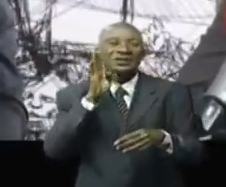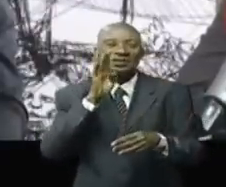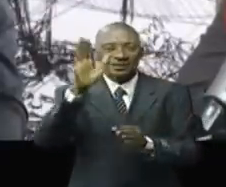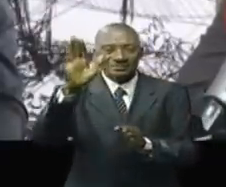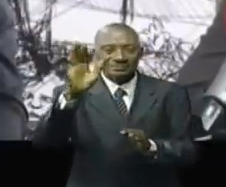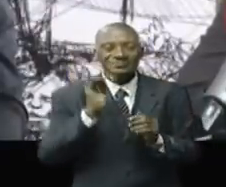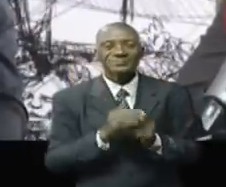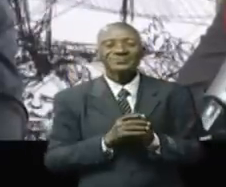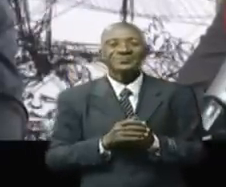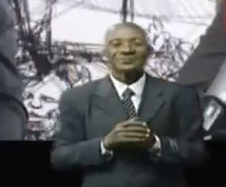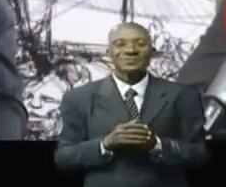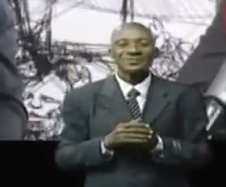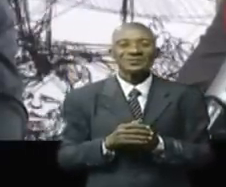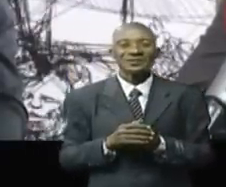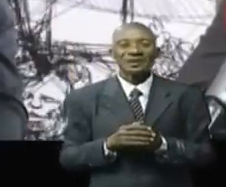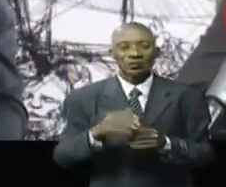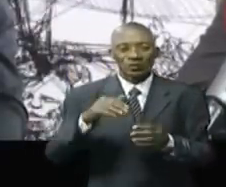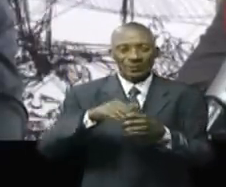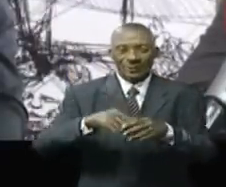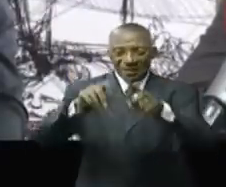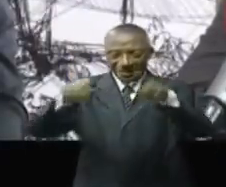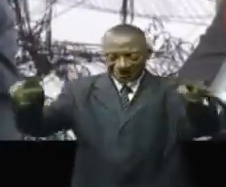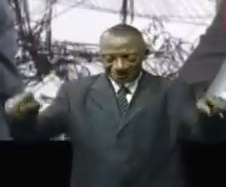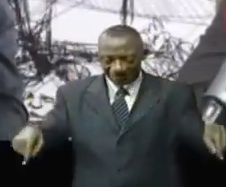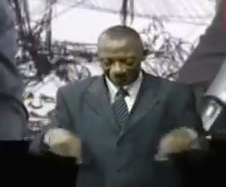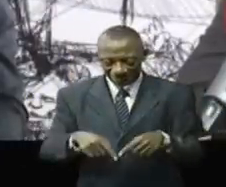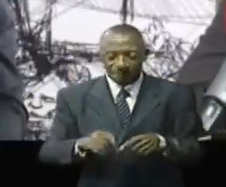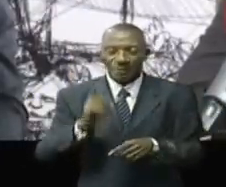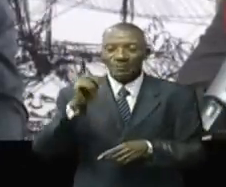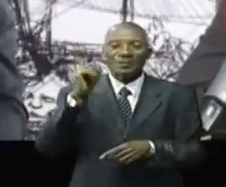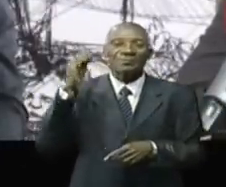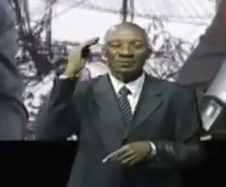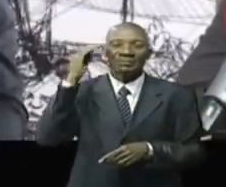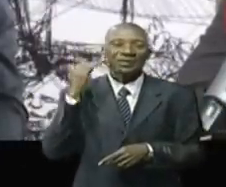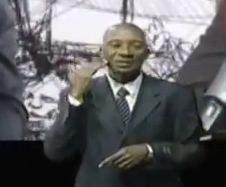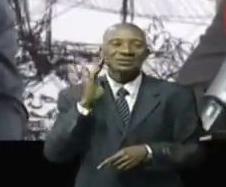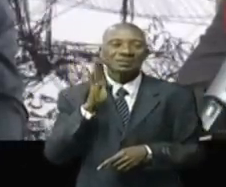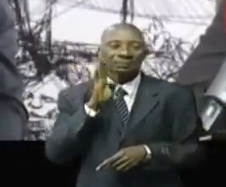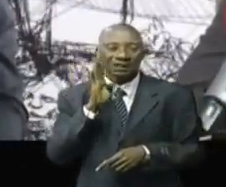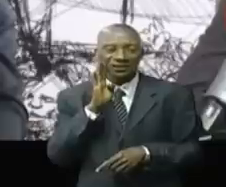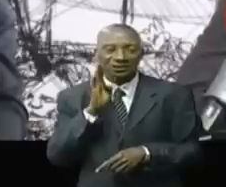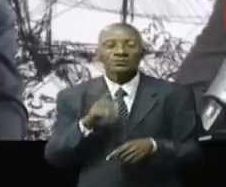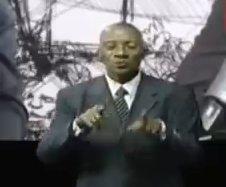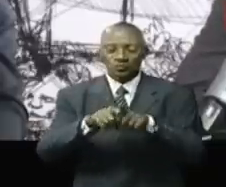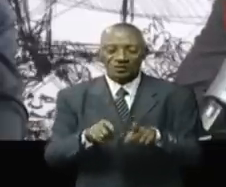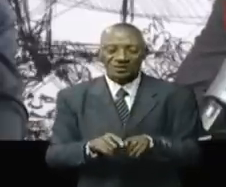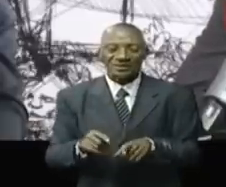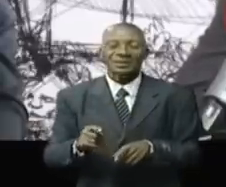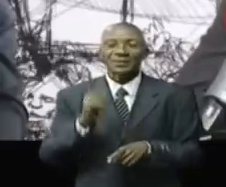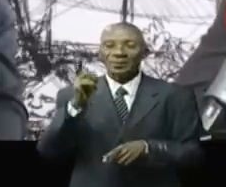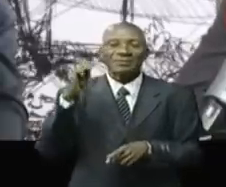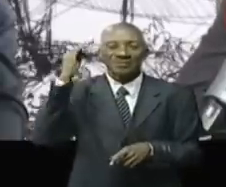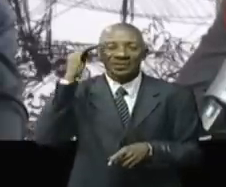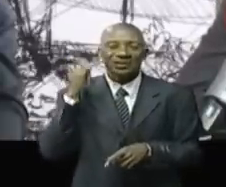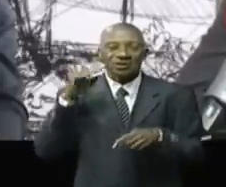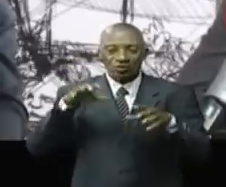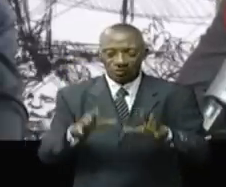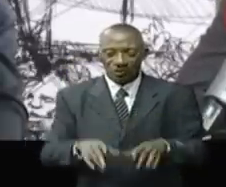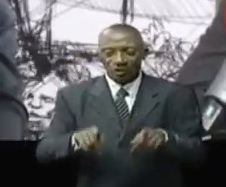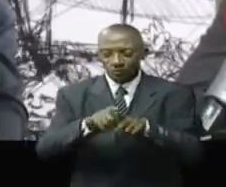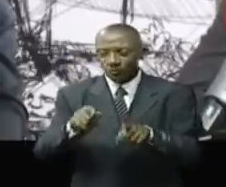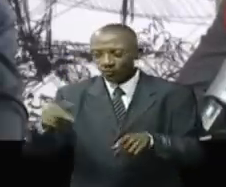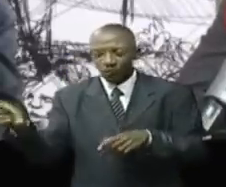aura, dans cette salle, il y aura le premier ministre belge, et probablement notre Premier ministre et d'autres autorités